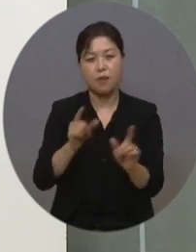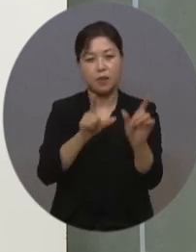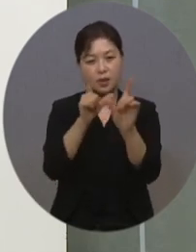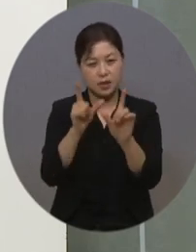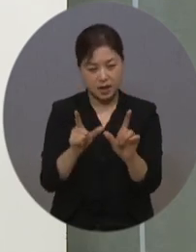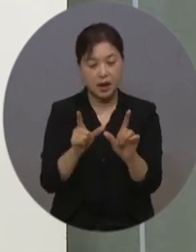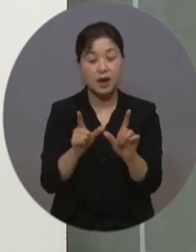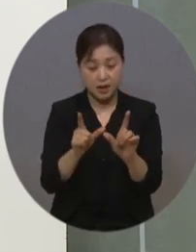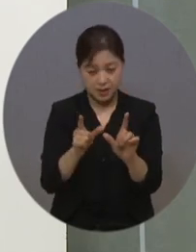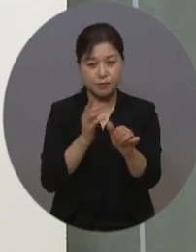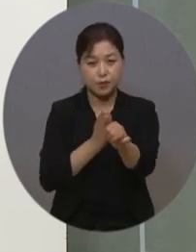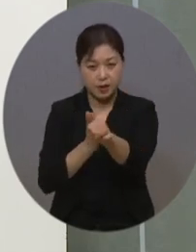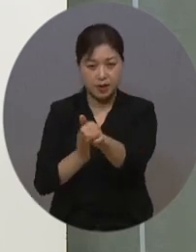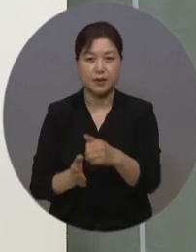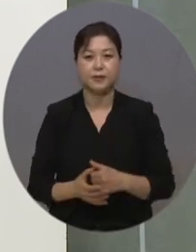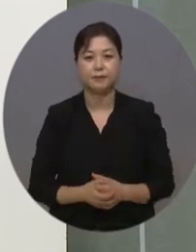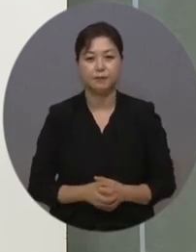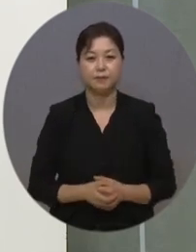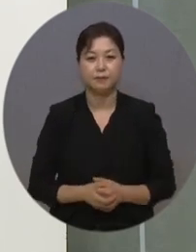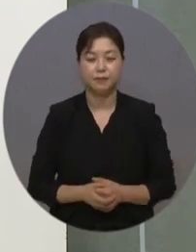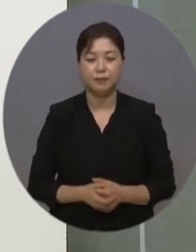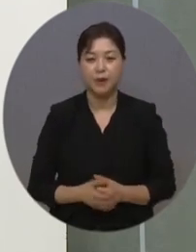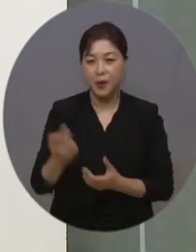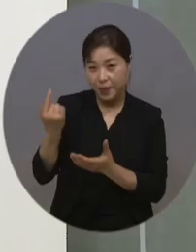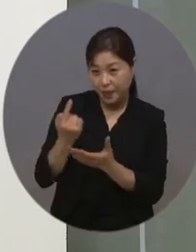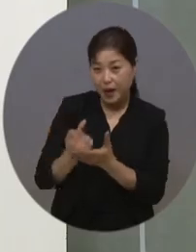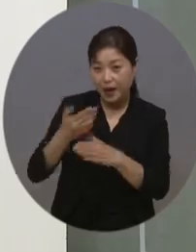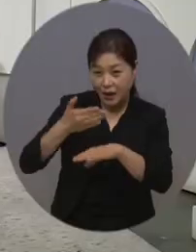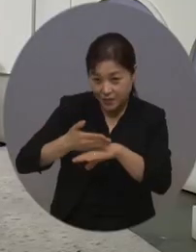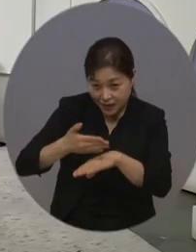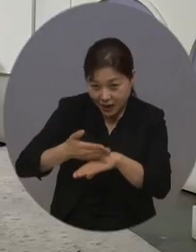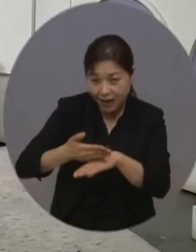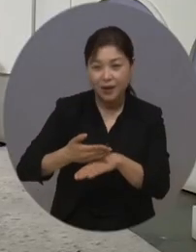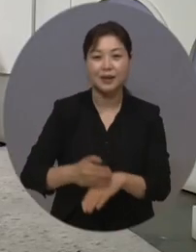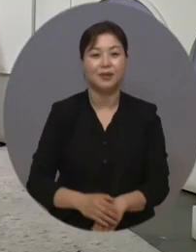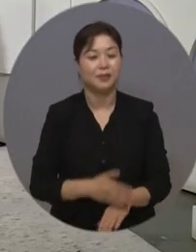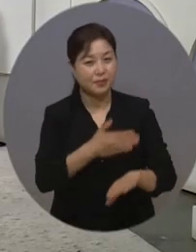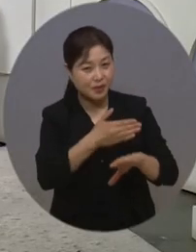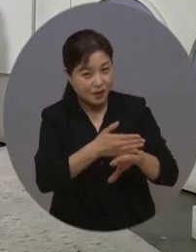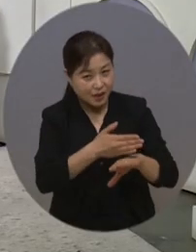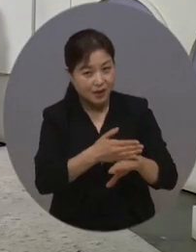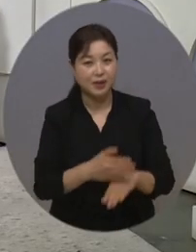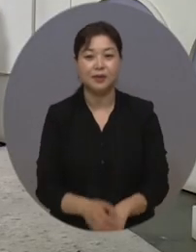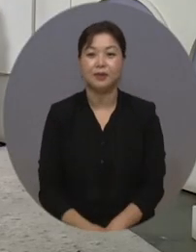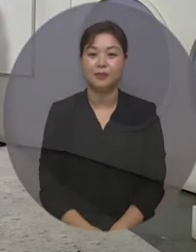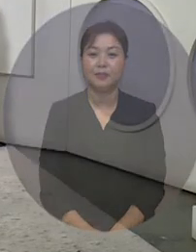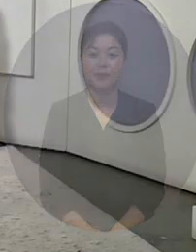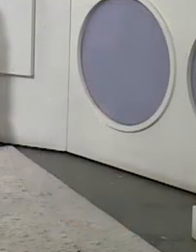기대해 보기 바랍니다. 오늘 나와주셔서 대단히 네, 감사합니다. 감사합니다. 감사합니다.